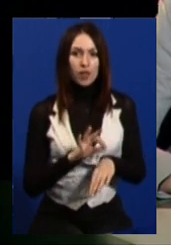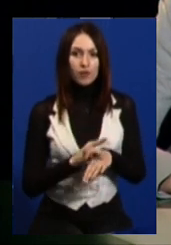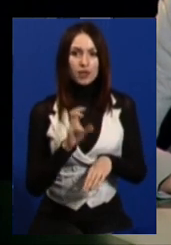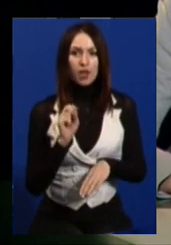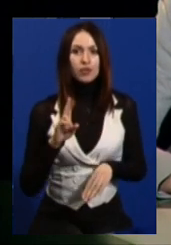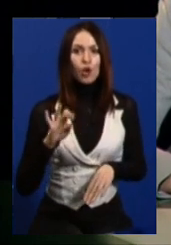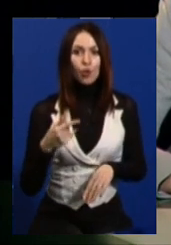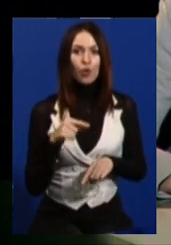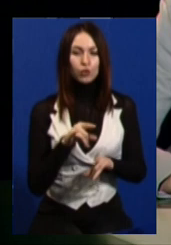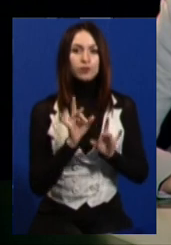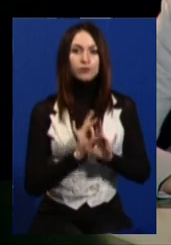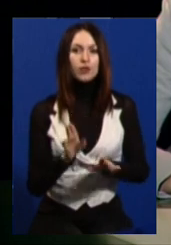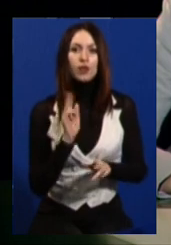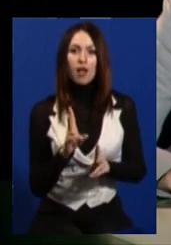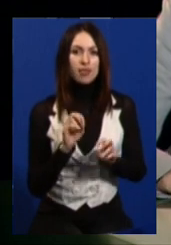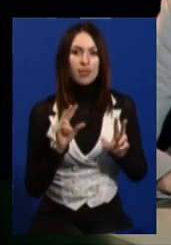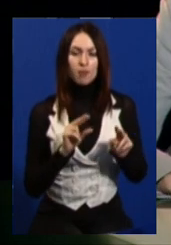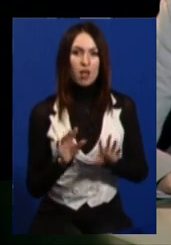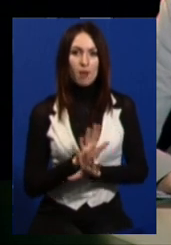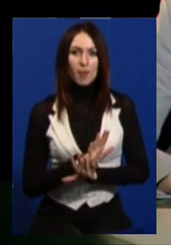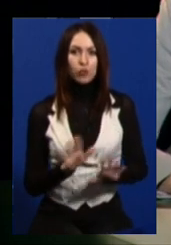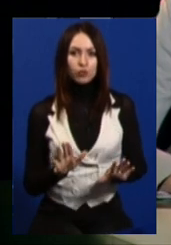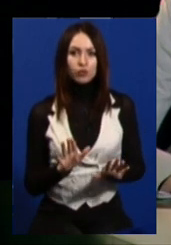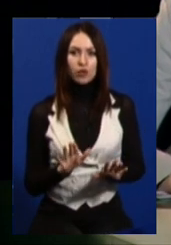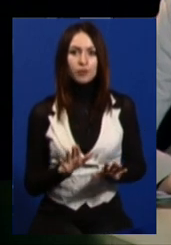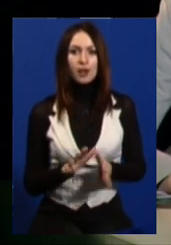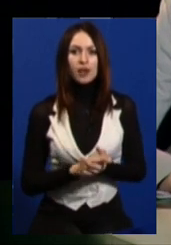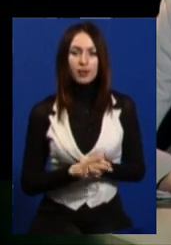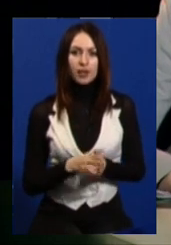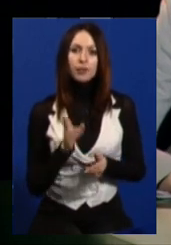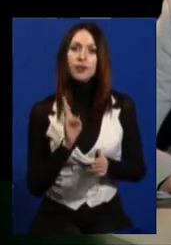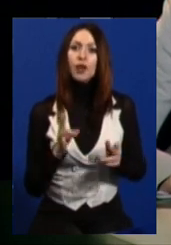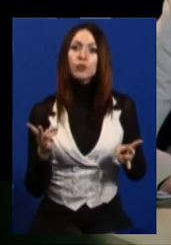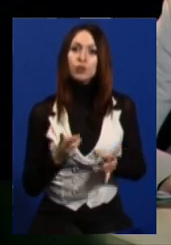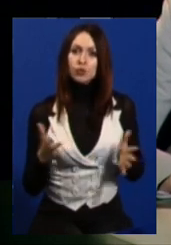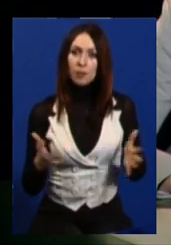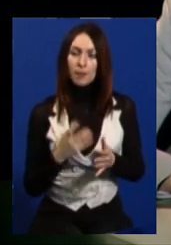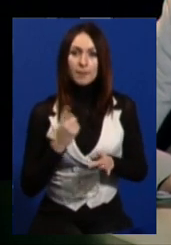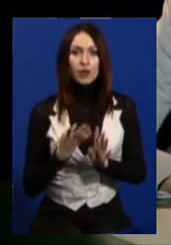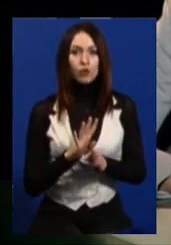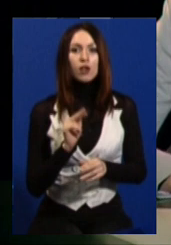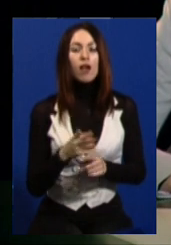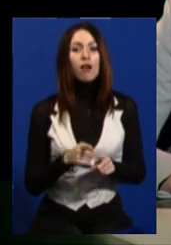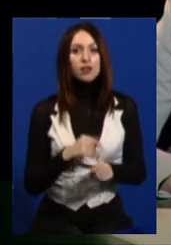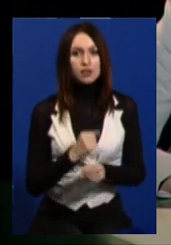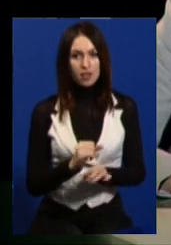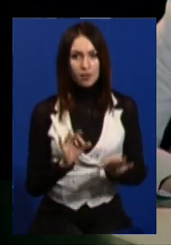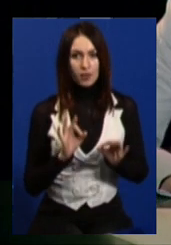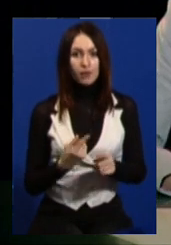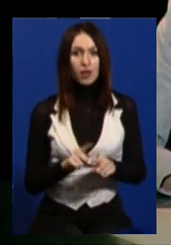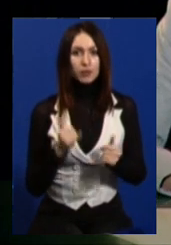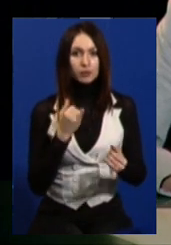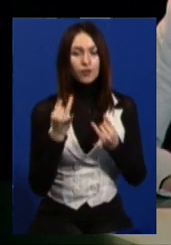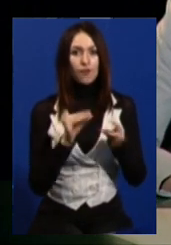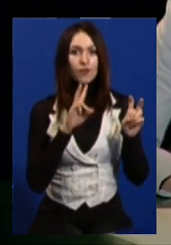тут характеризують як неблагополучну. Кому треба берегтися у першу чергу і як це робити правильно? Про це говоримо сьогодні у